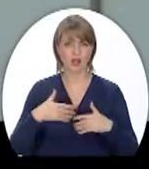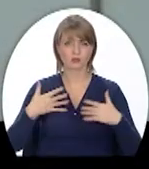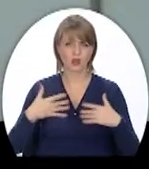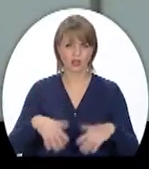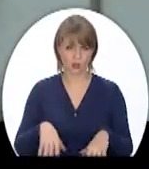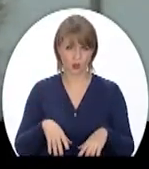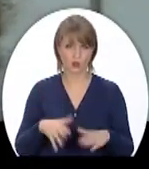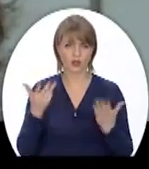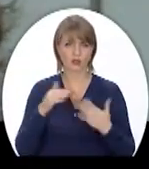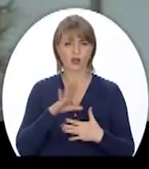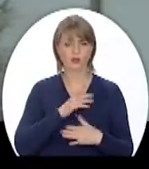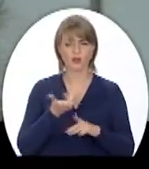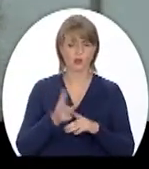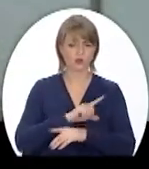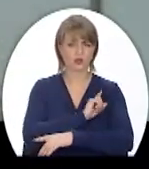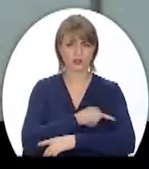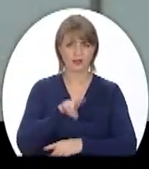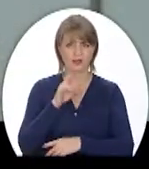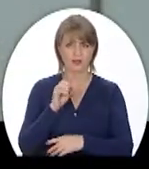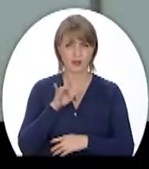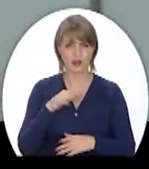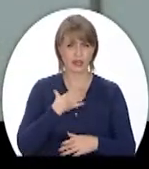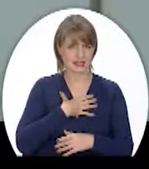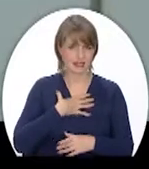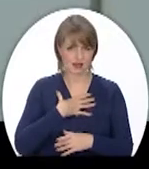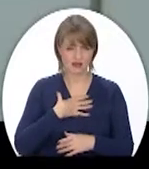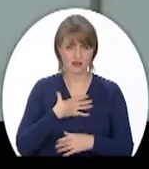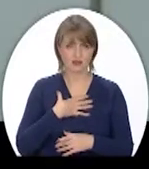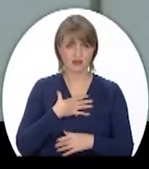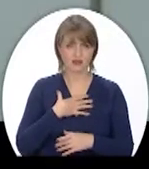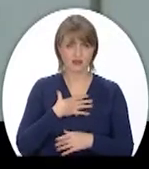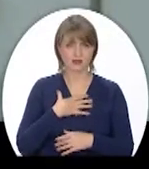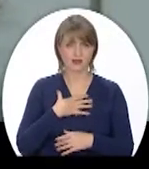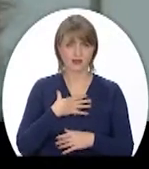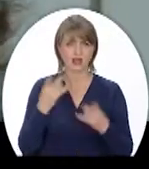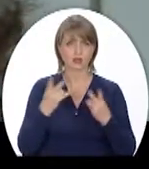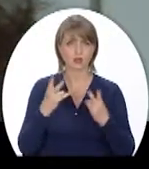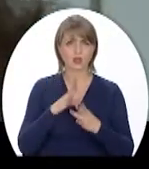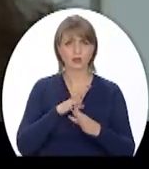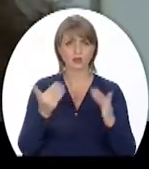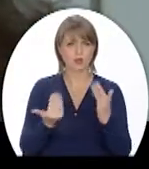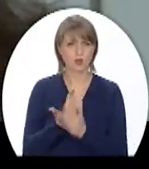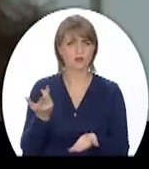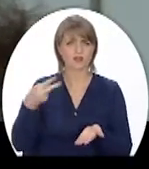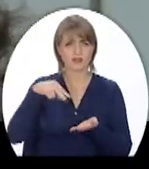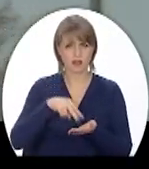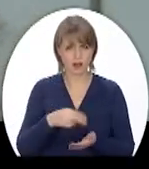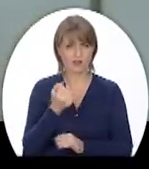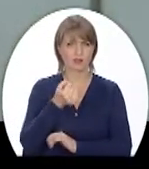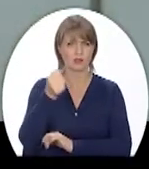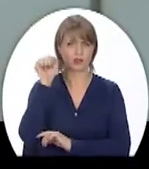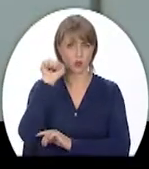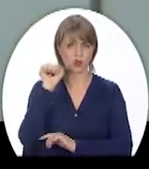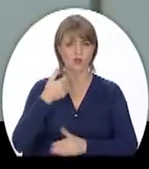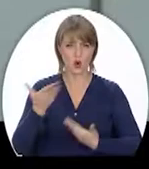Когда опускались руки, когда была жуткая депрессия, ну и как бы и нужно было снова